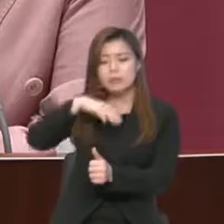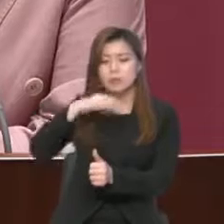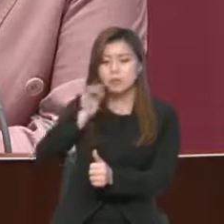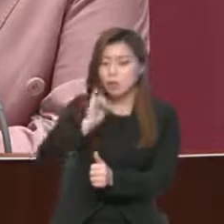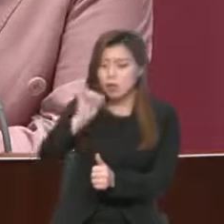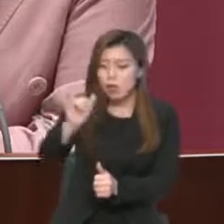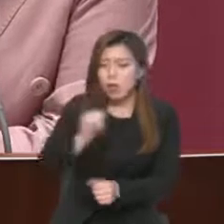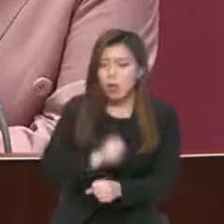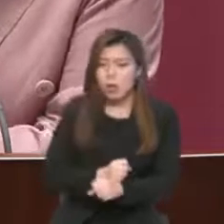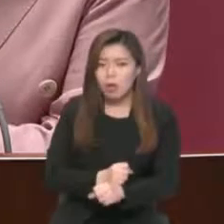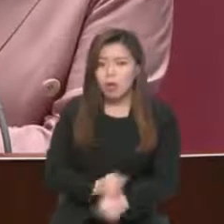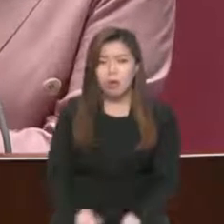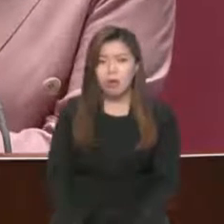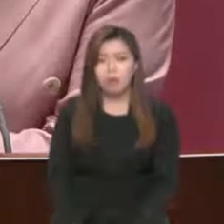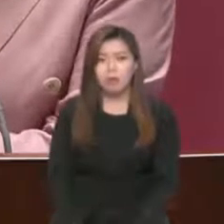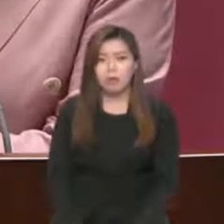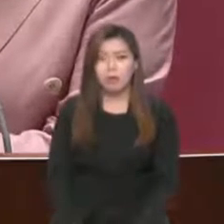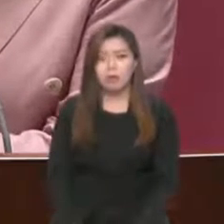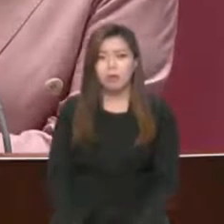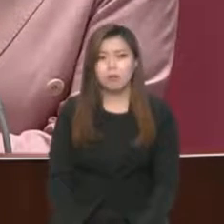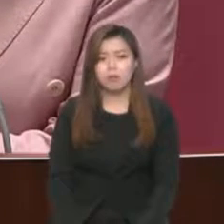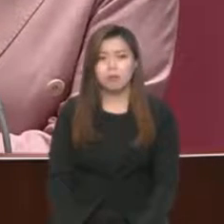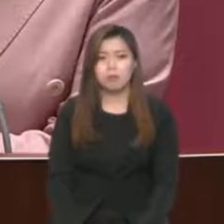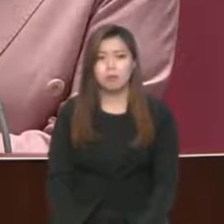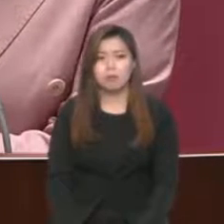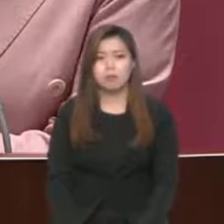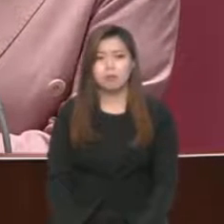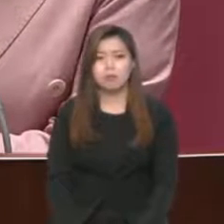장관실과 부대에 전화한 겁니까?